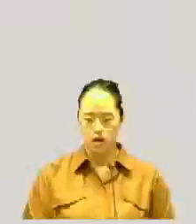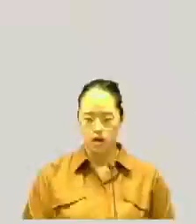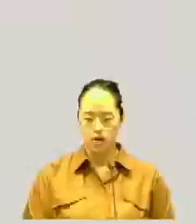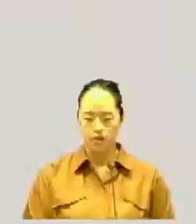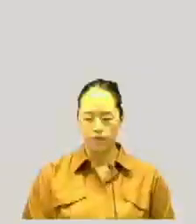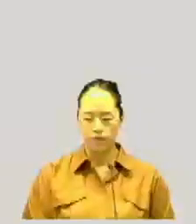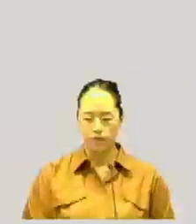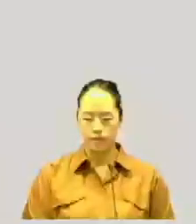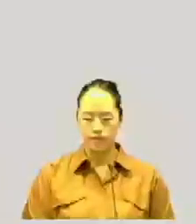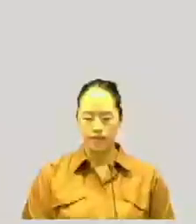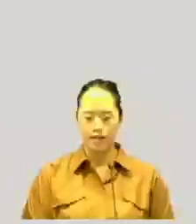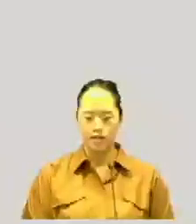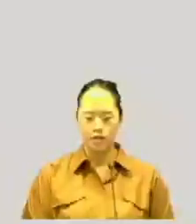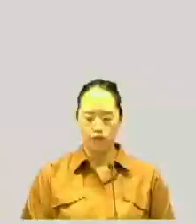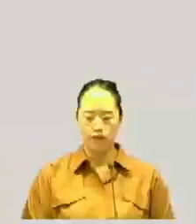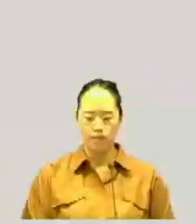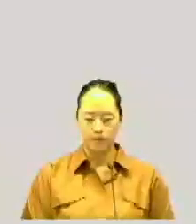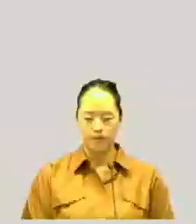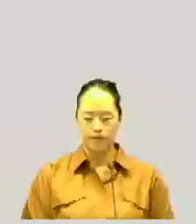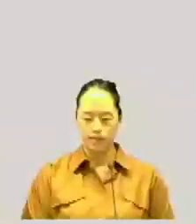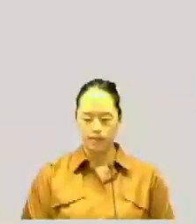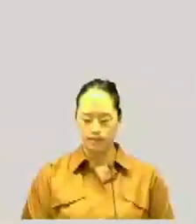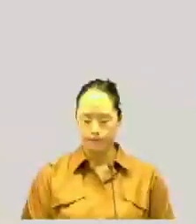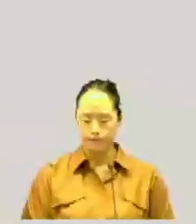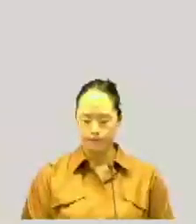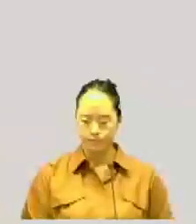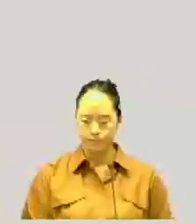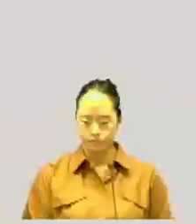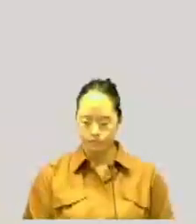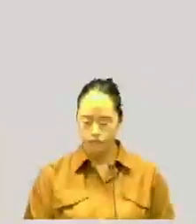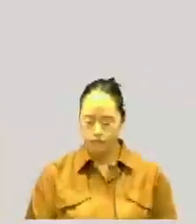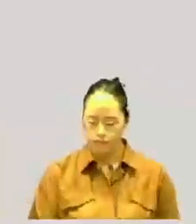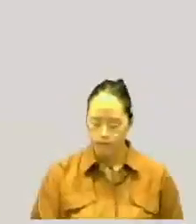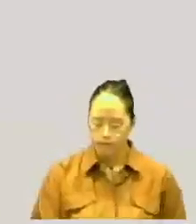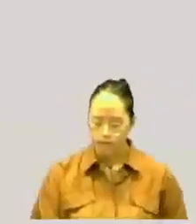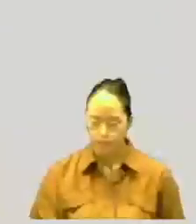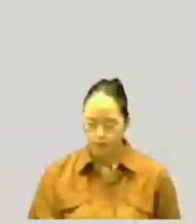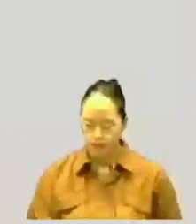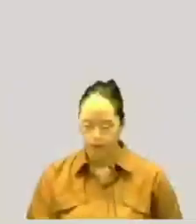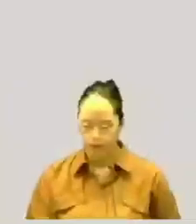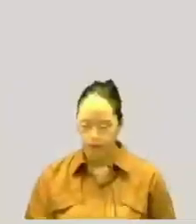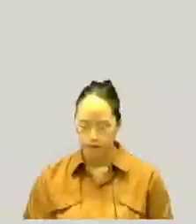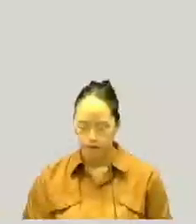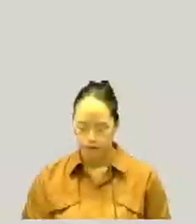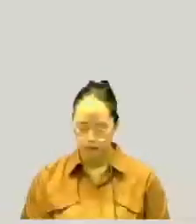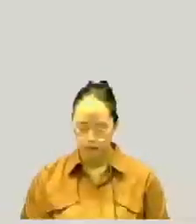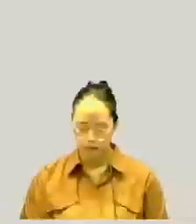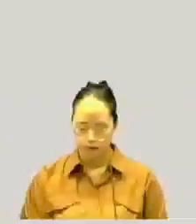然而呢，这节经文里却说呢，耶和华说，